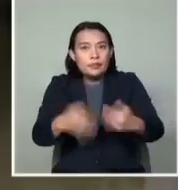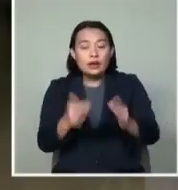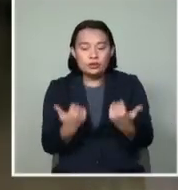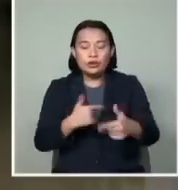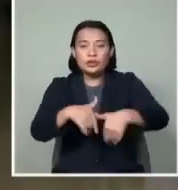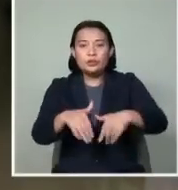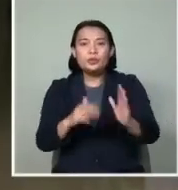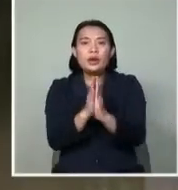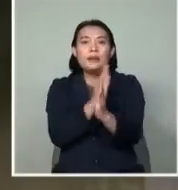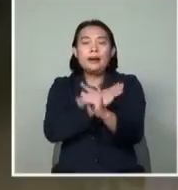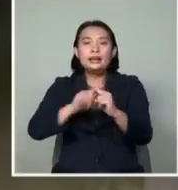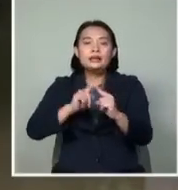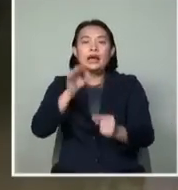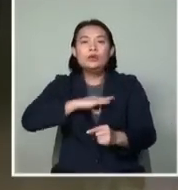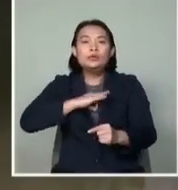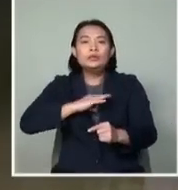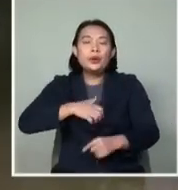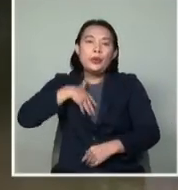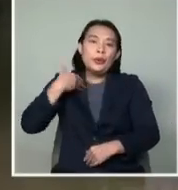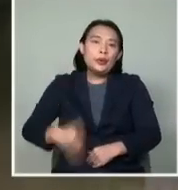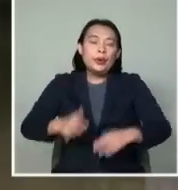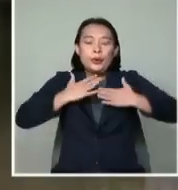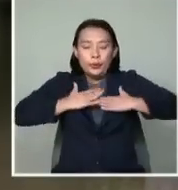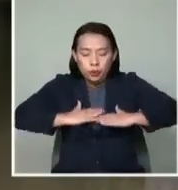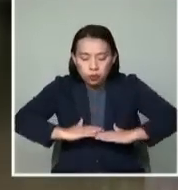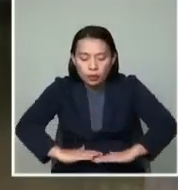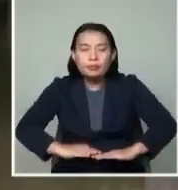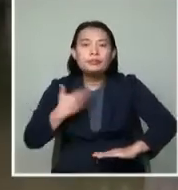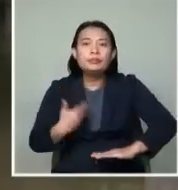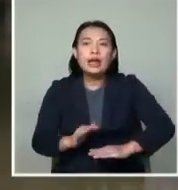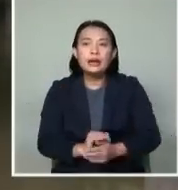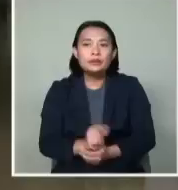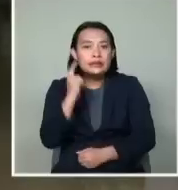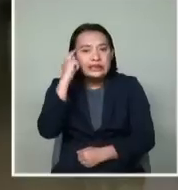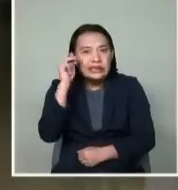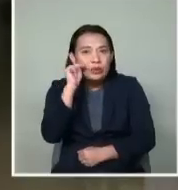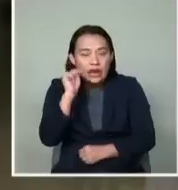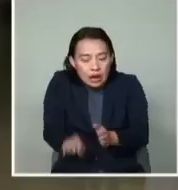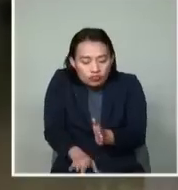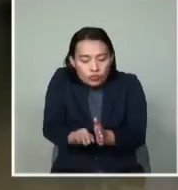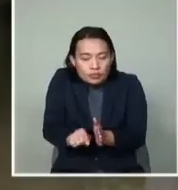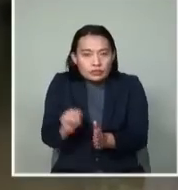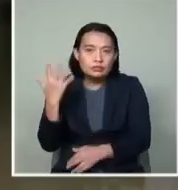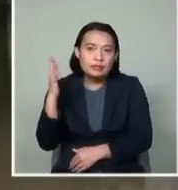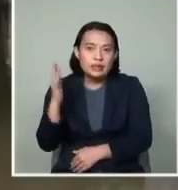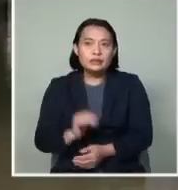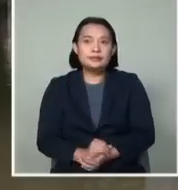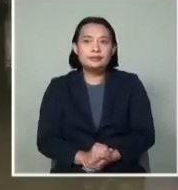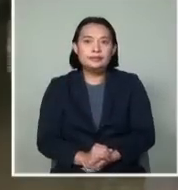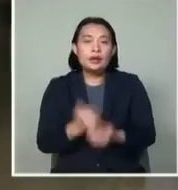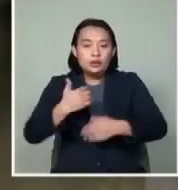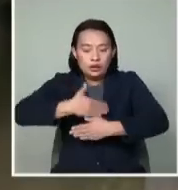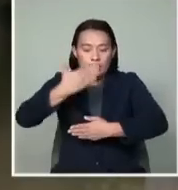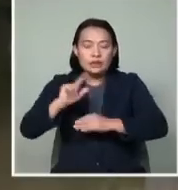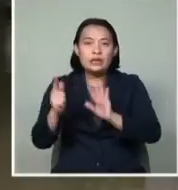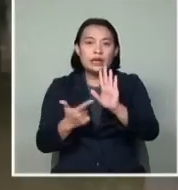ก็บอกว่าคลายความกังวลใจลงไปได้มากนะคะและเชื่อว่าระดับน้ำคงจะไม่ท่วมสูงไปมากกว่านี้แล้วแม้ตอนนี้ทางเขื่อนลำพ